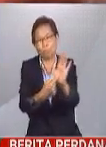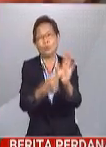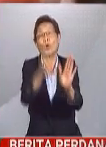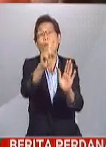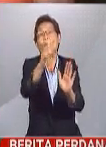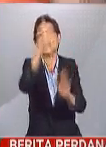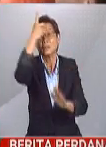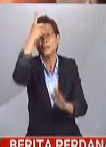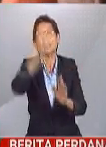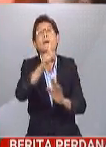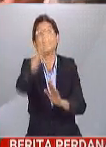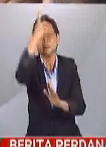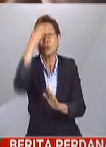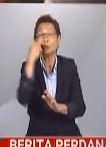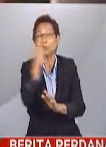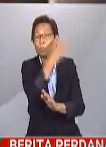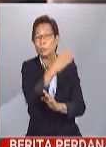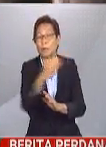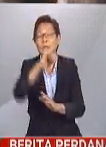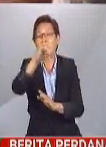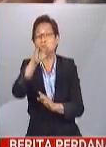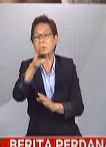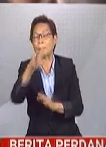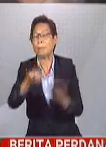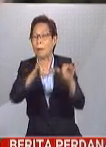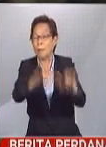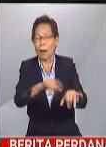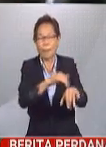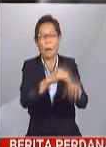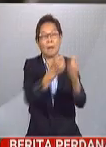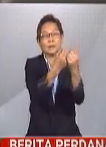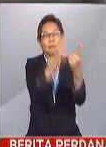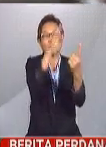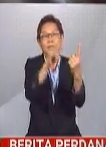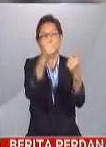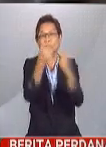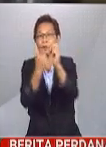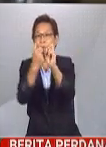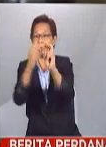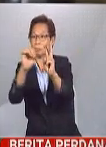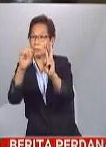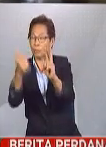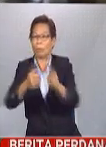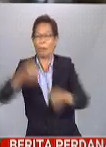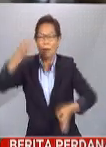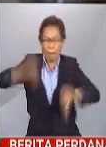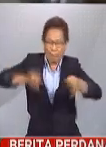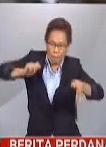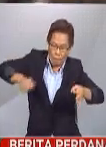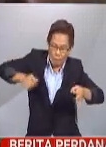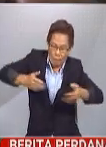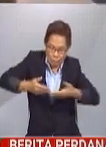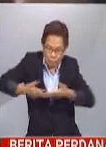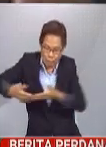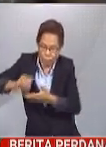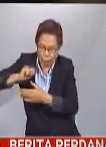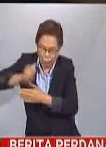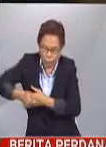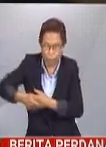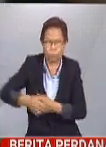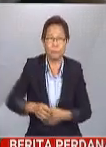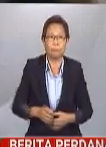mana Datuk Seri Najib dan Datuk Seri Jamil berada pada 11 Januari 2010. Perbicaraan bersambung esok.